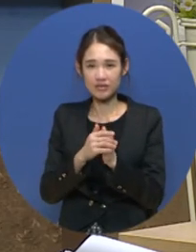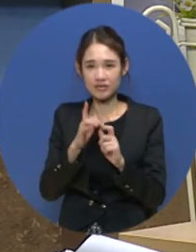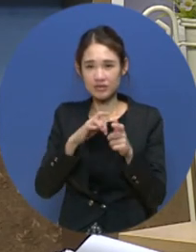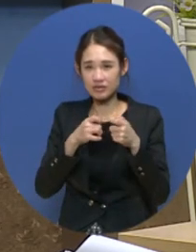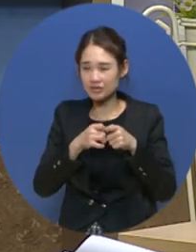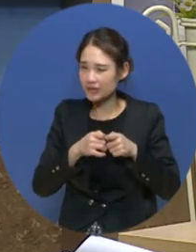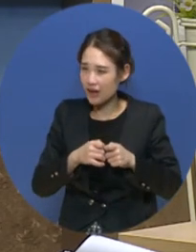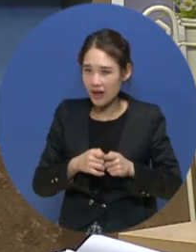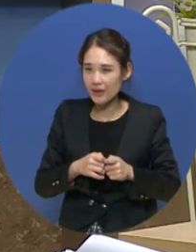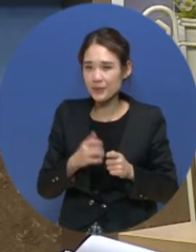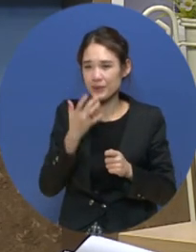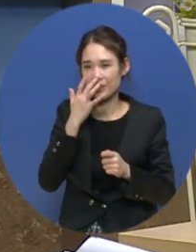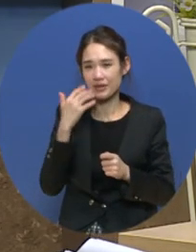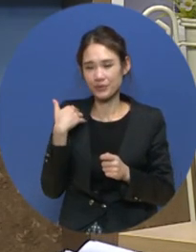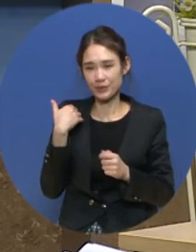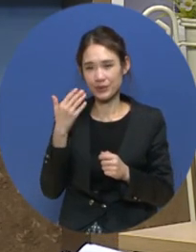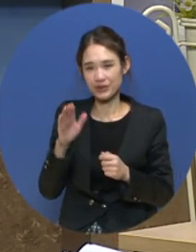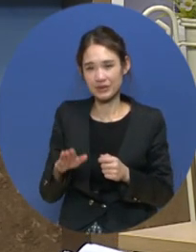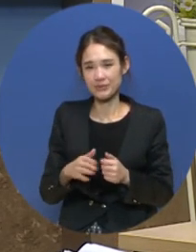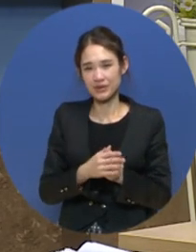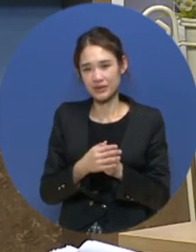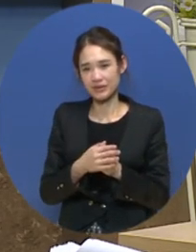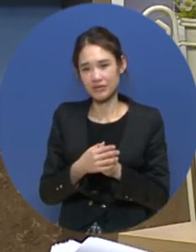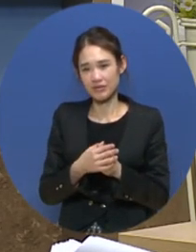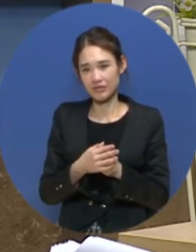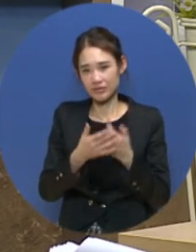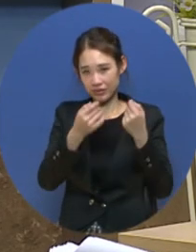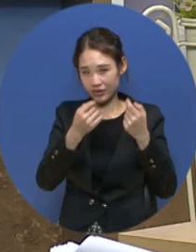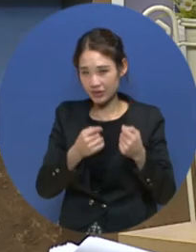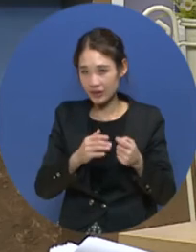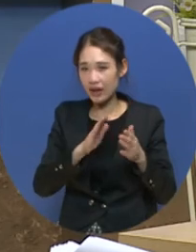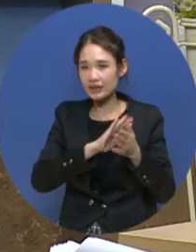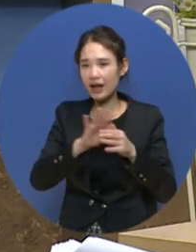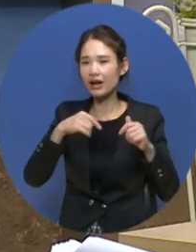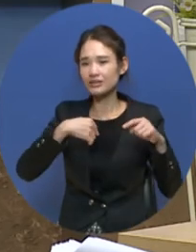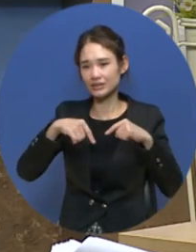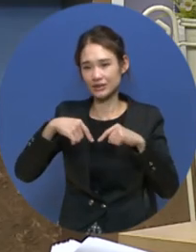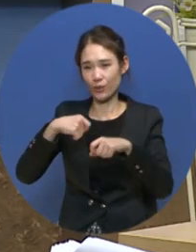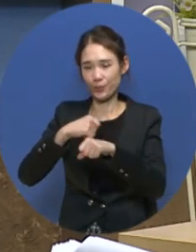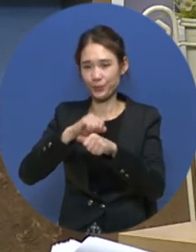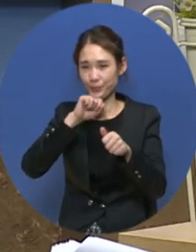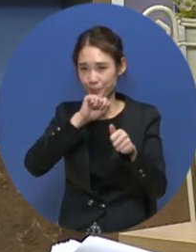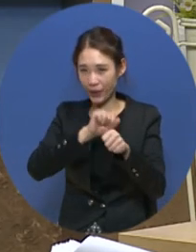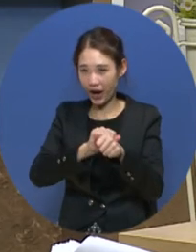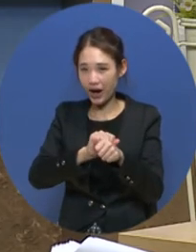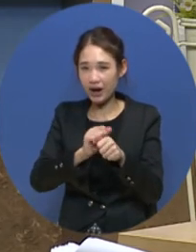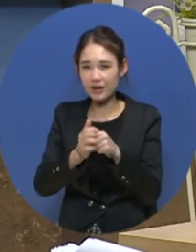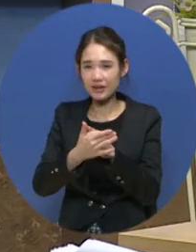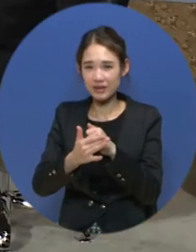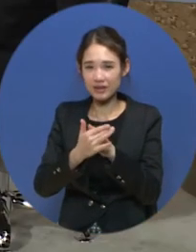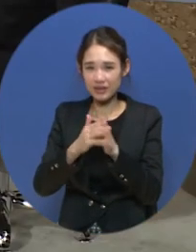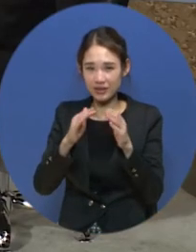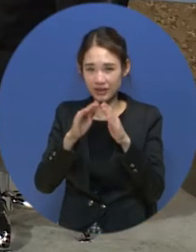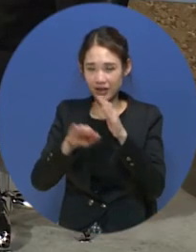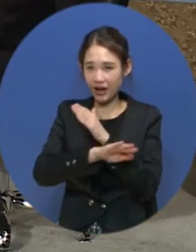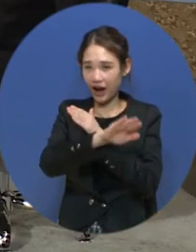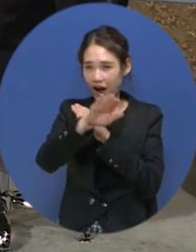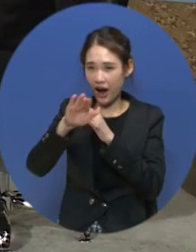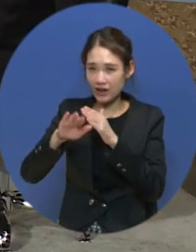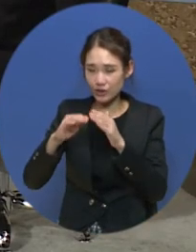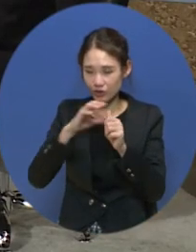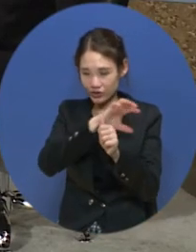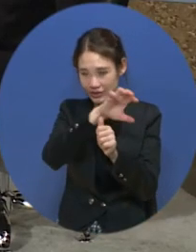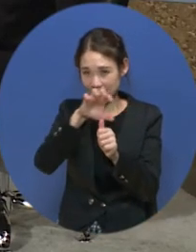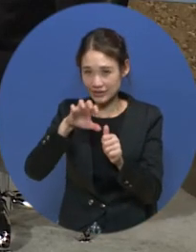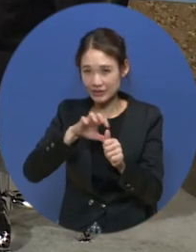것들을 세밀하게 잘 모르는데 그런 것들을 또 잘 지도를 해주시기 때문에 그 가정 한 가정을